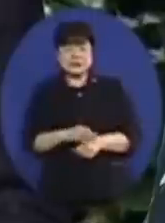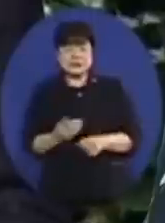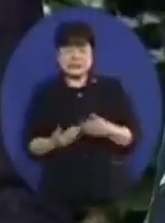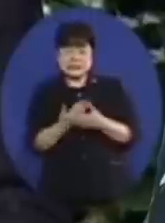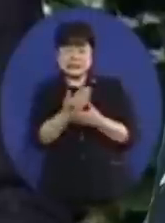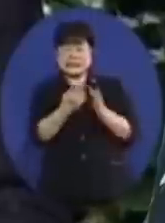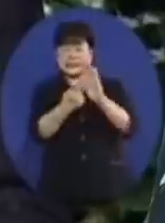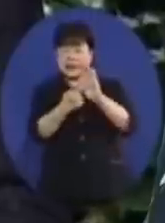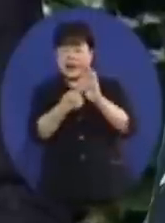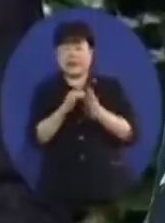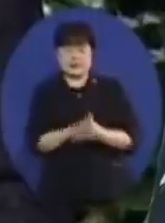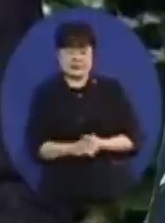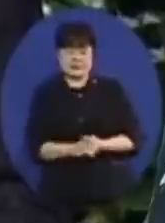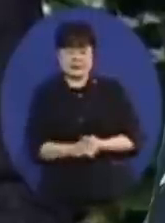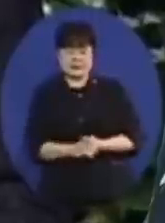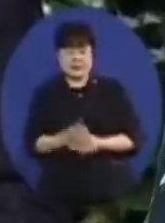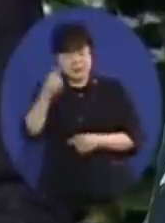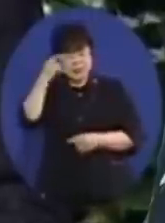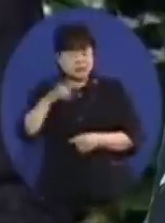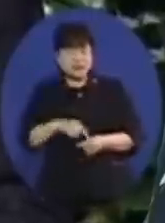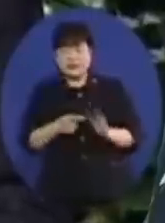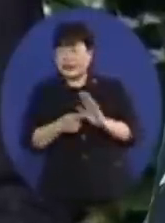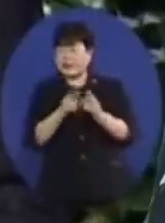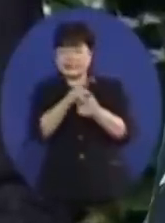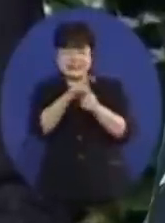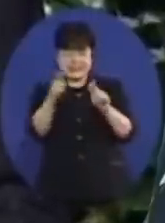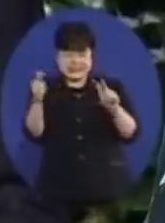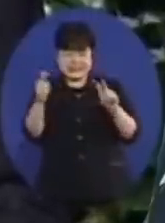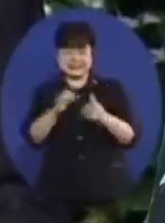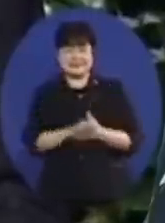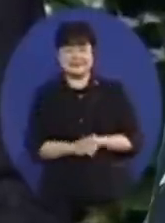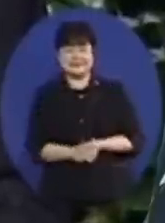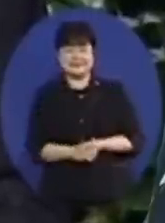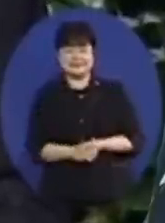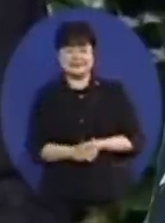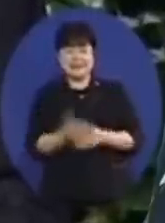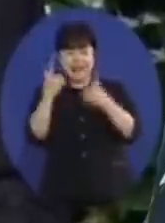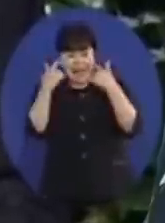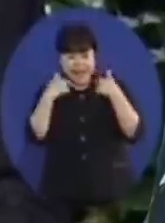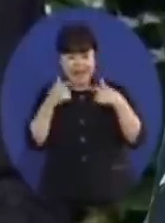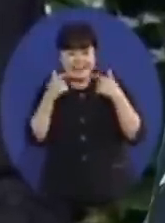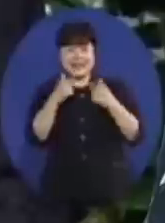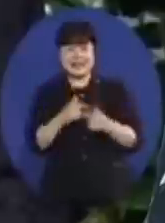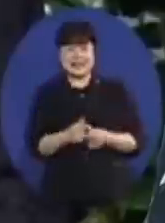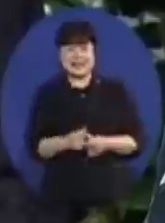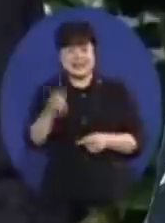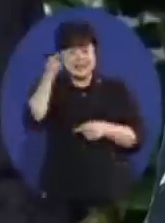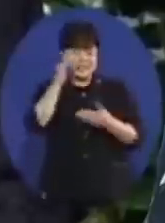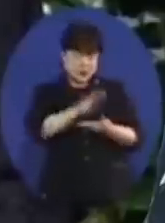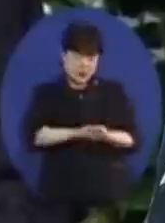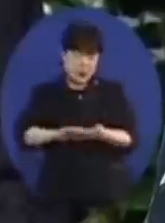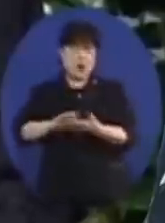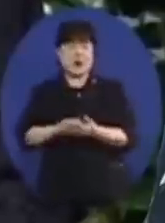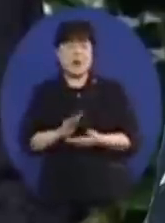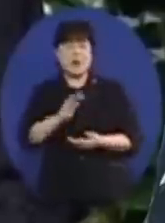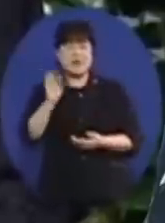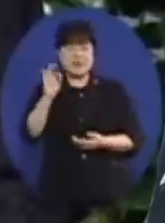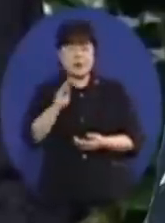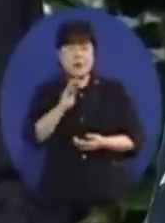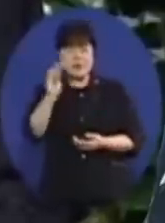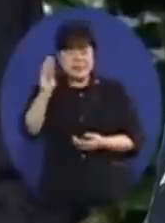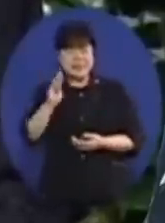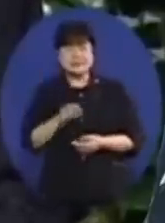일이 나타나지 형식 생각이 나지 않습니다 늘 시원한 맥주나